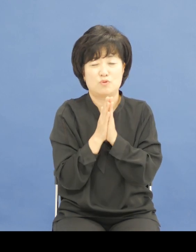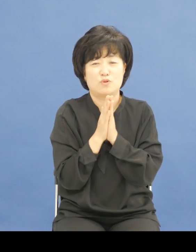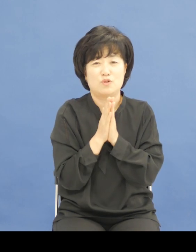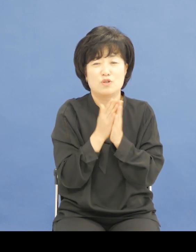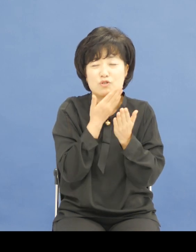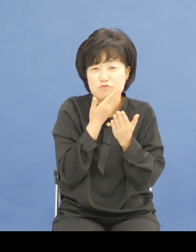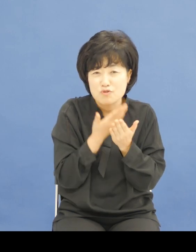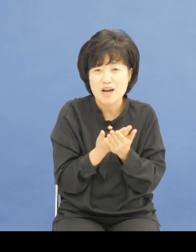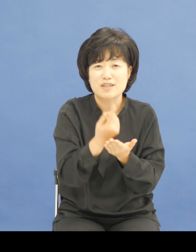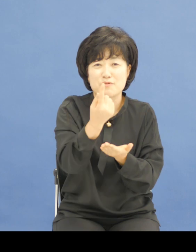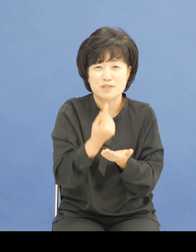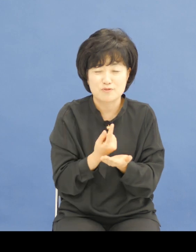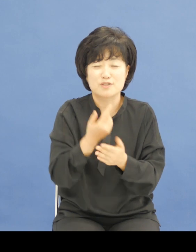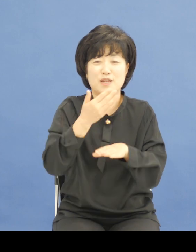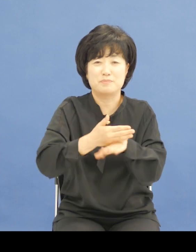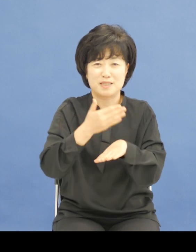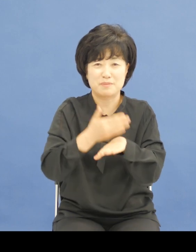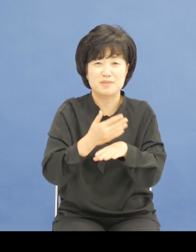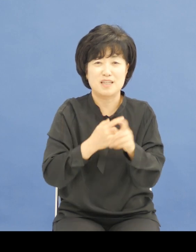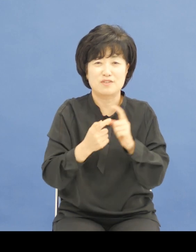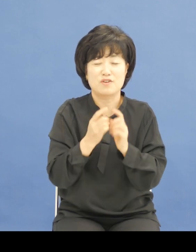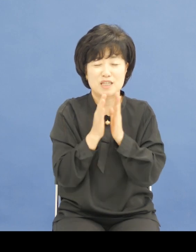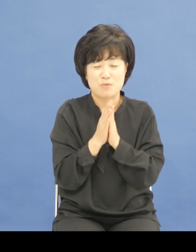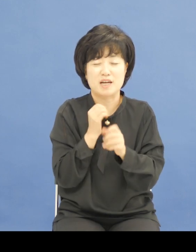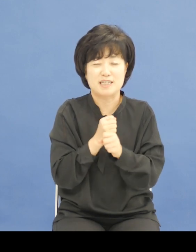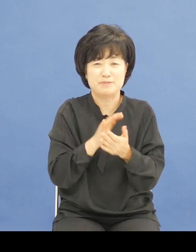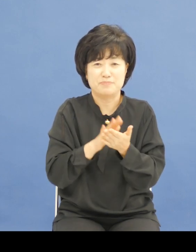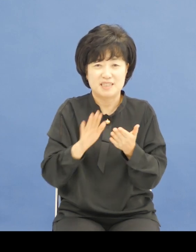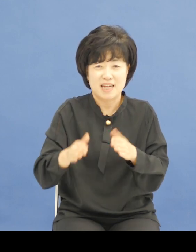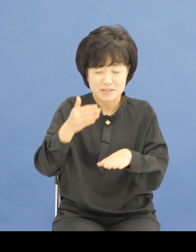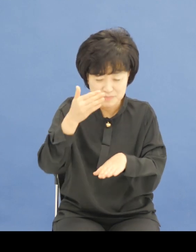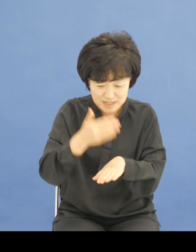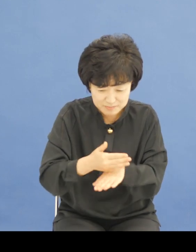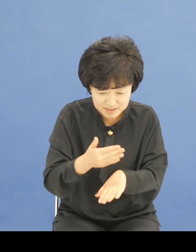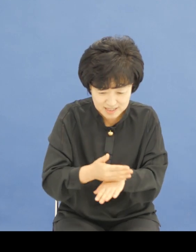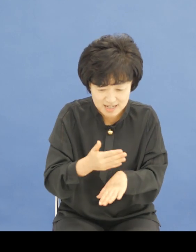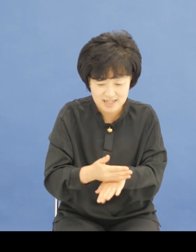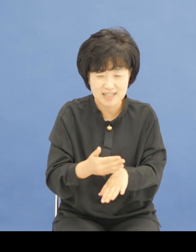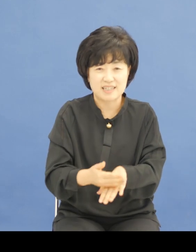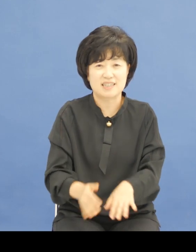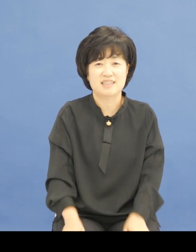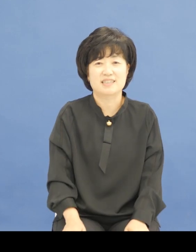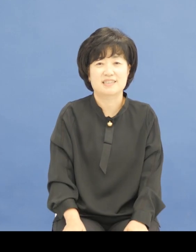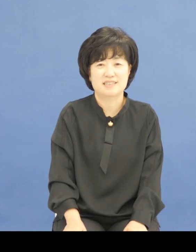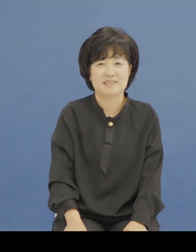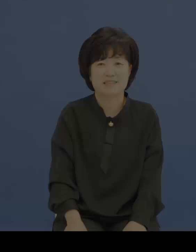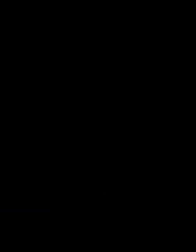발걸음 해주셔서 감사하고요. 저희도 피그미족을 위해서 열심히 기도하겠습니다. 고맙습니다. 네.